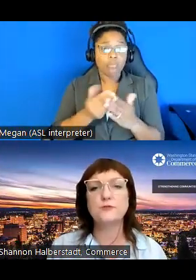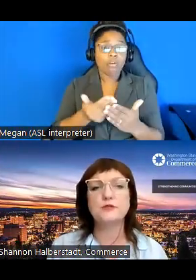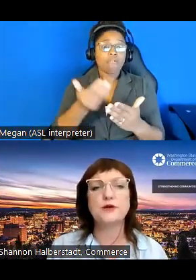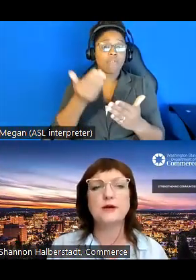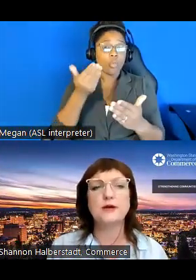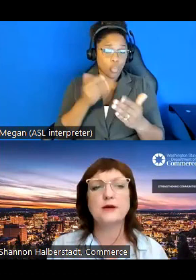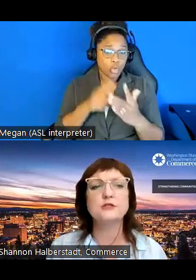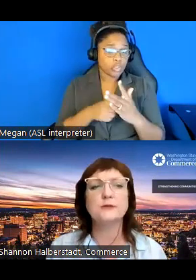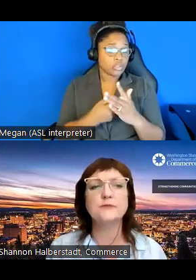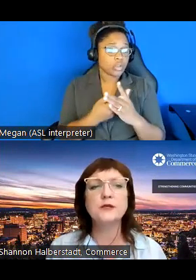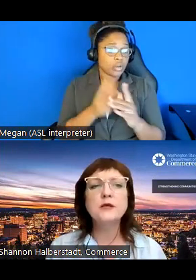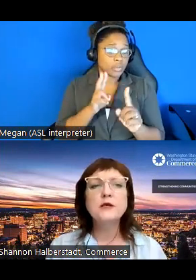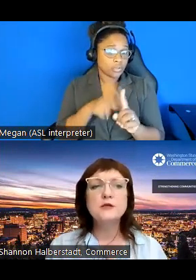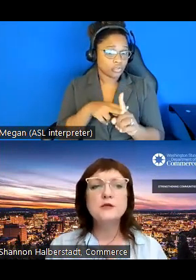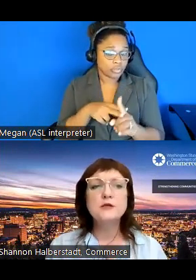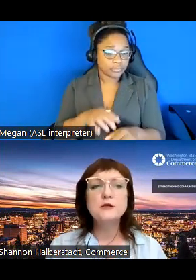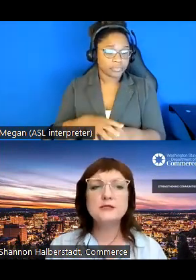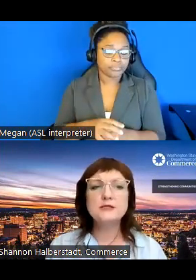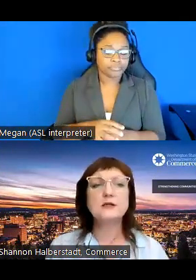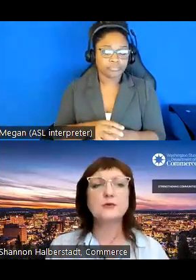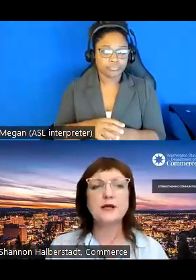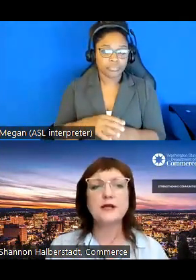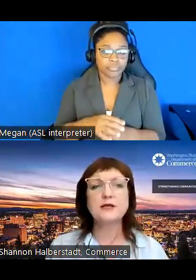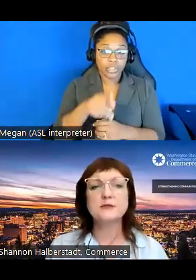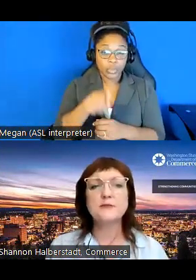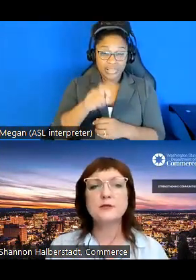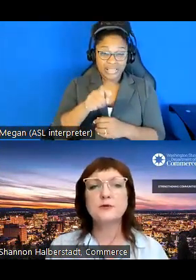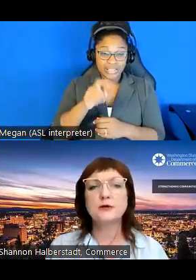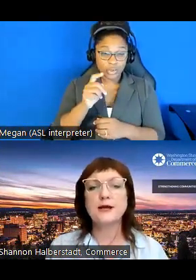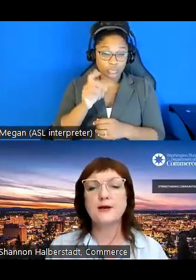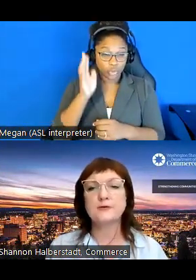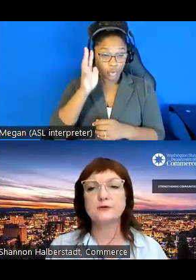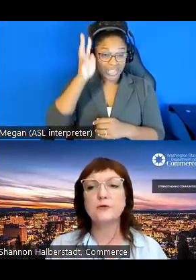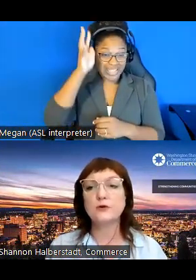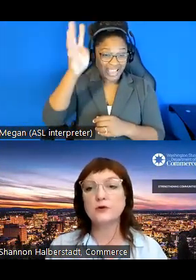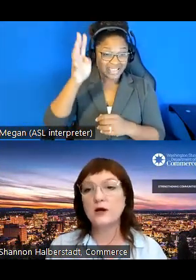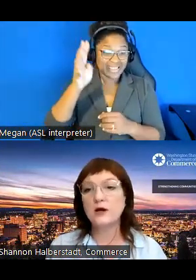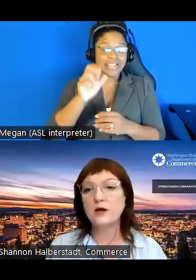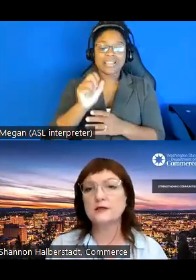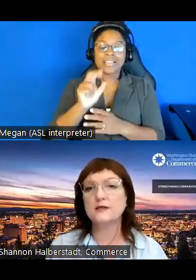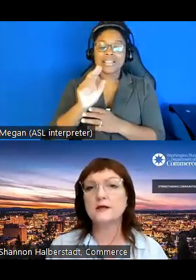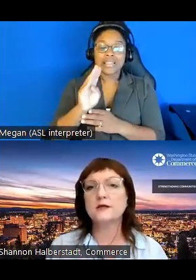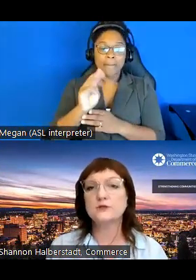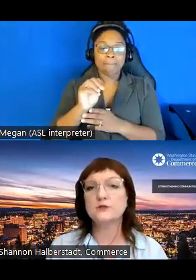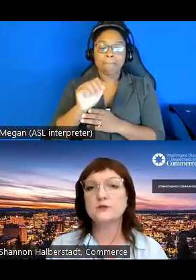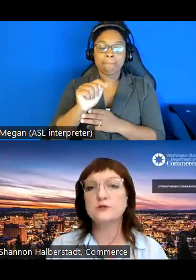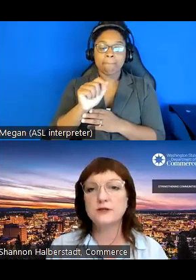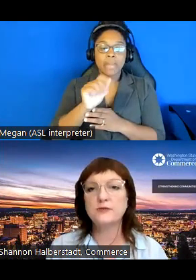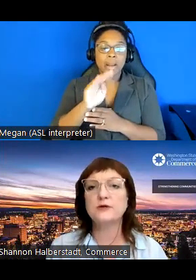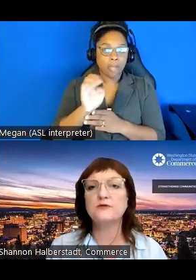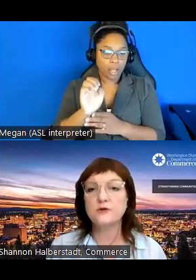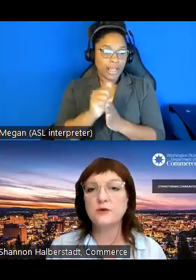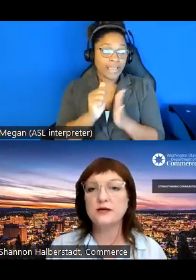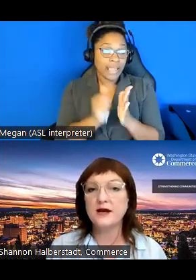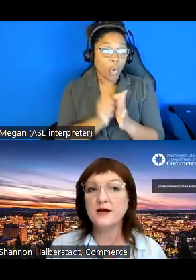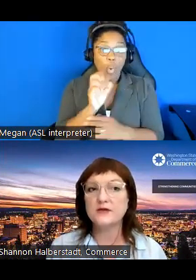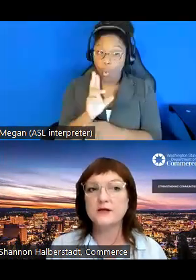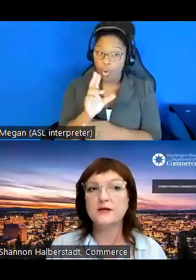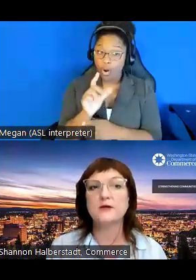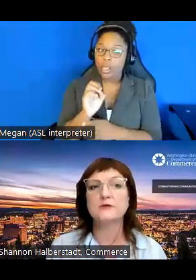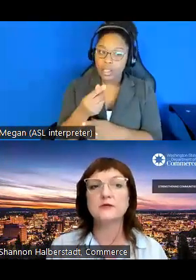언어로 설명이 나옵니다. 신청서를 시작하시기 전에 꼭 검토해 주시기 바랍니다.